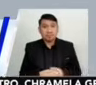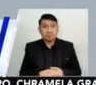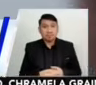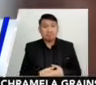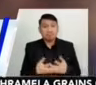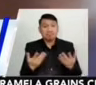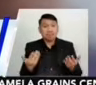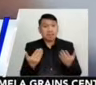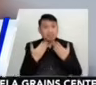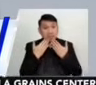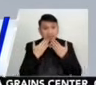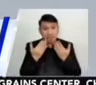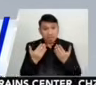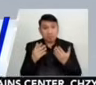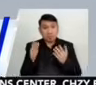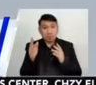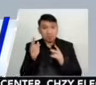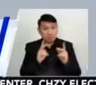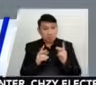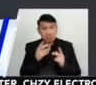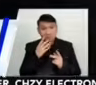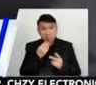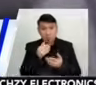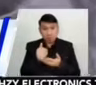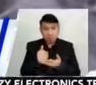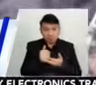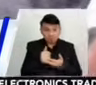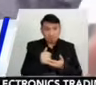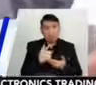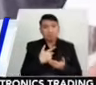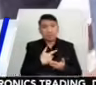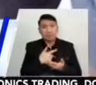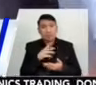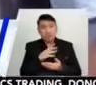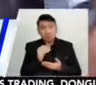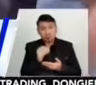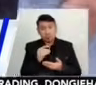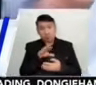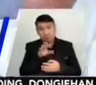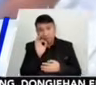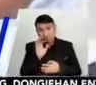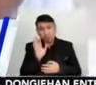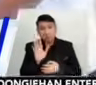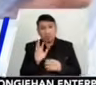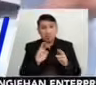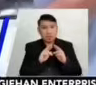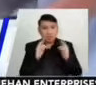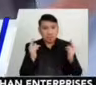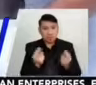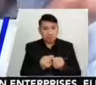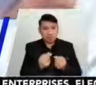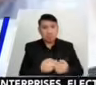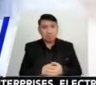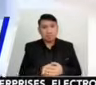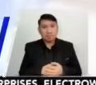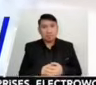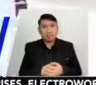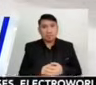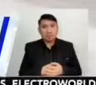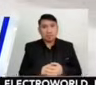at nagbuhos ng oras para mahanap ang kanilang kaanak. Ang mga labi naman ni Itzhak, minamadali ng maiwi sa